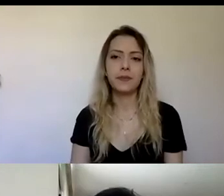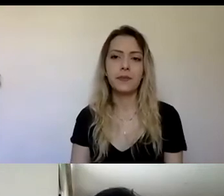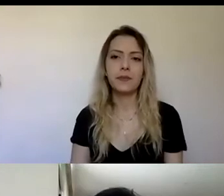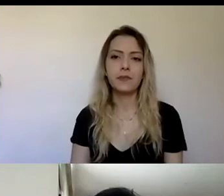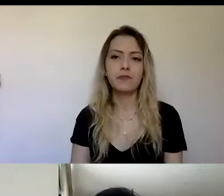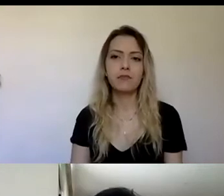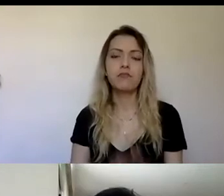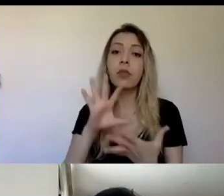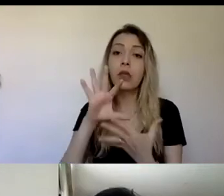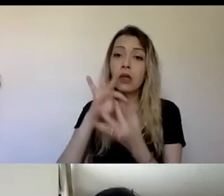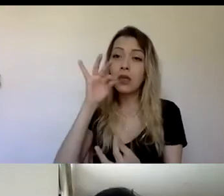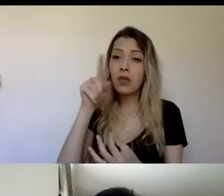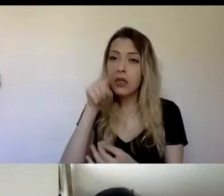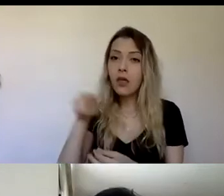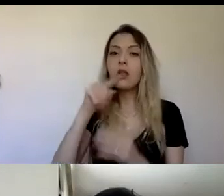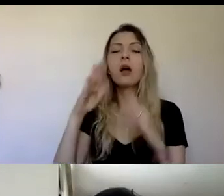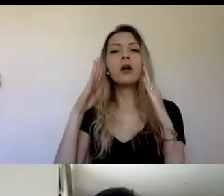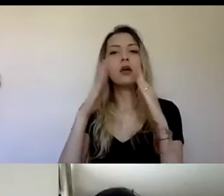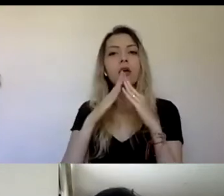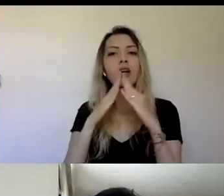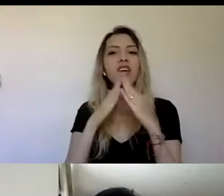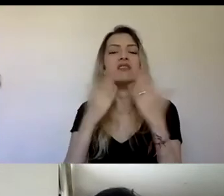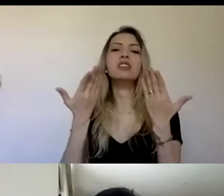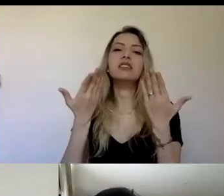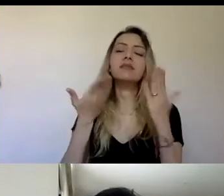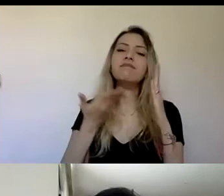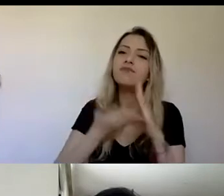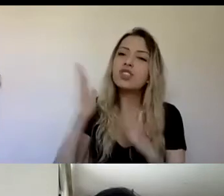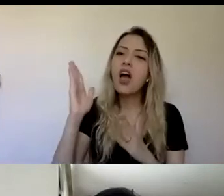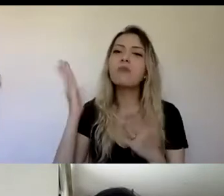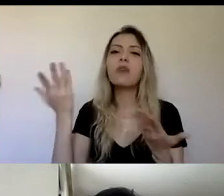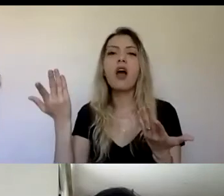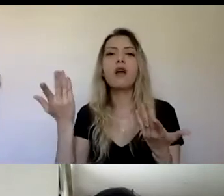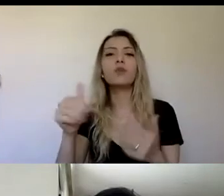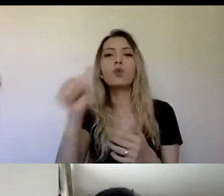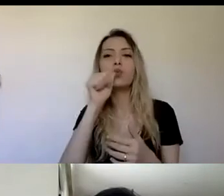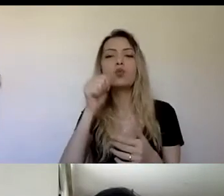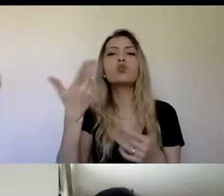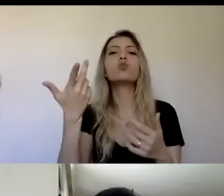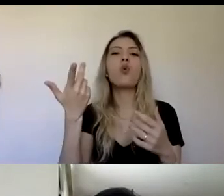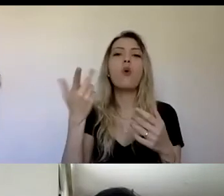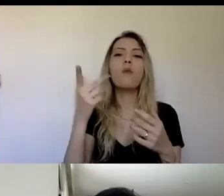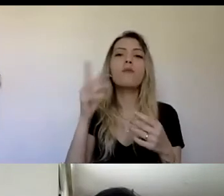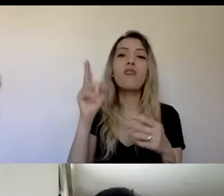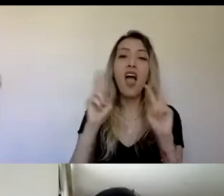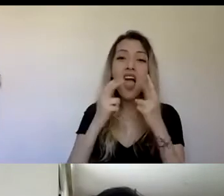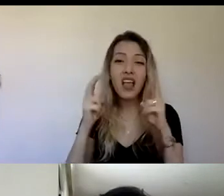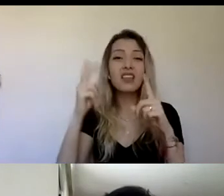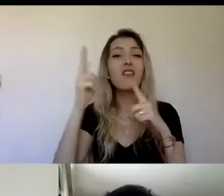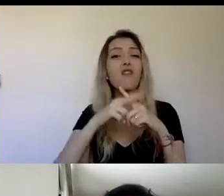İnsanların işte evlerinden olmaları, su elektrik paralarını ödeyememeleri, su elektrik paralarının ödenmesi